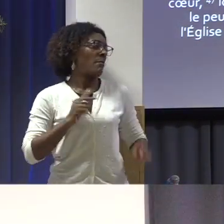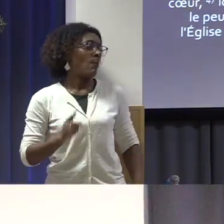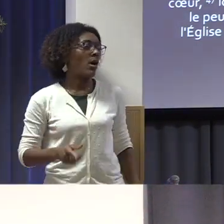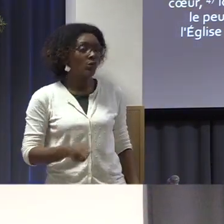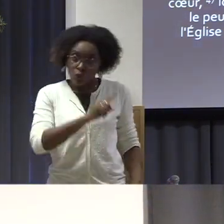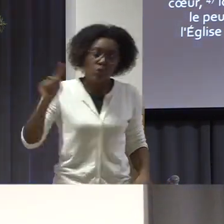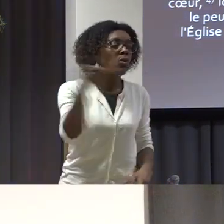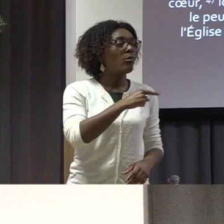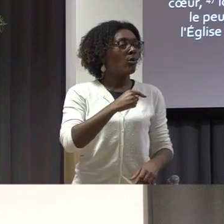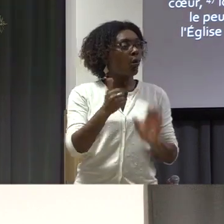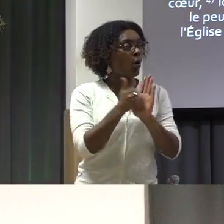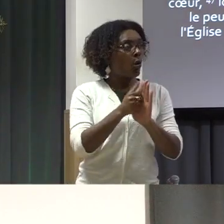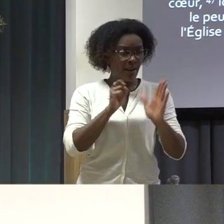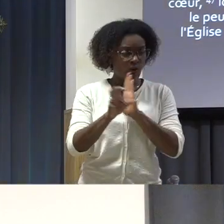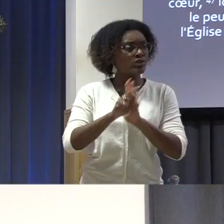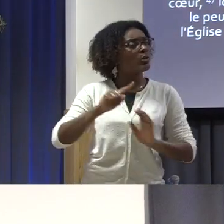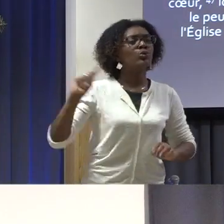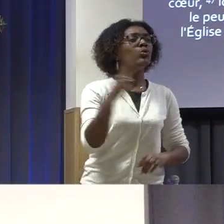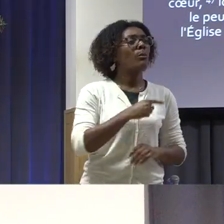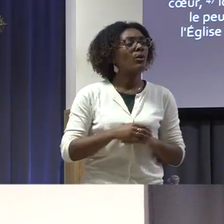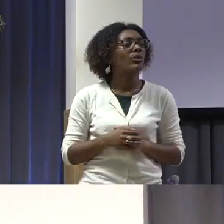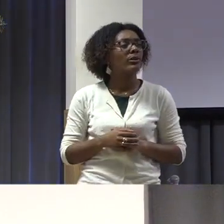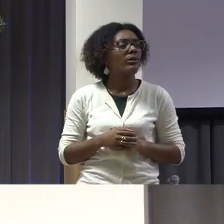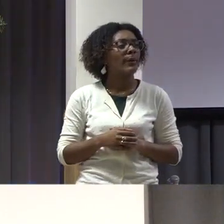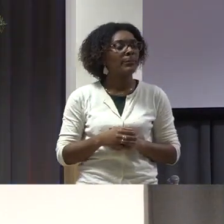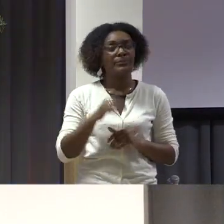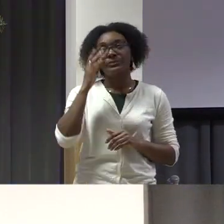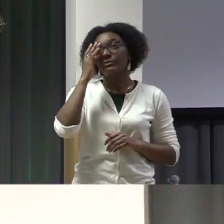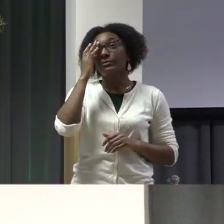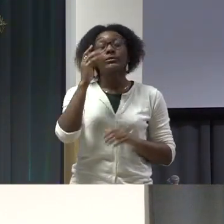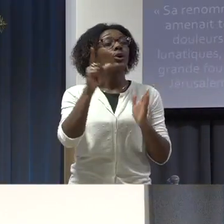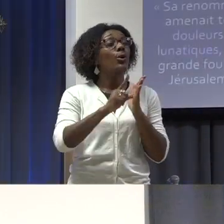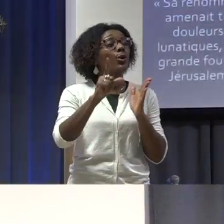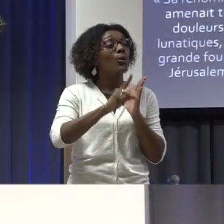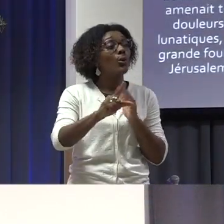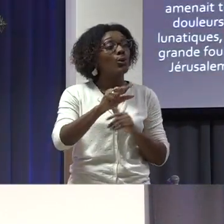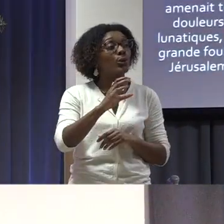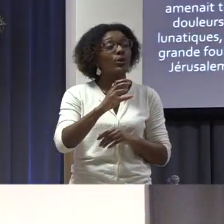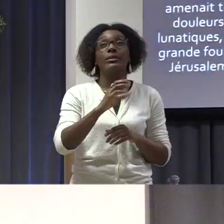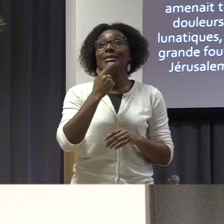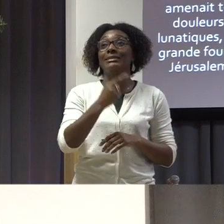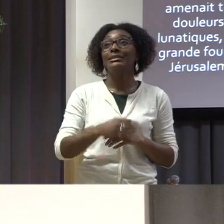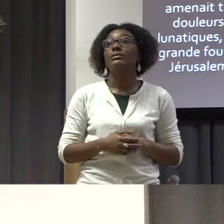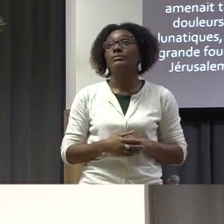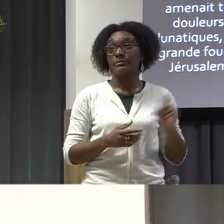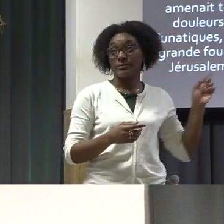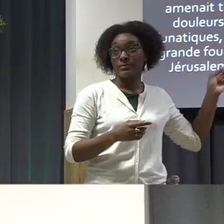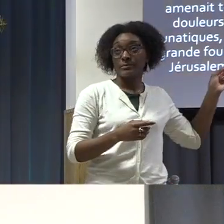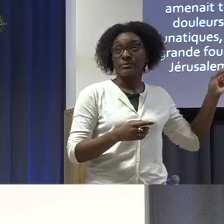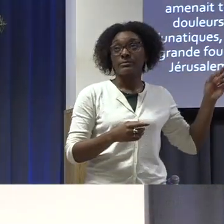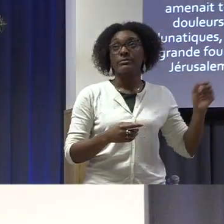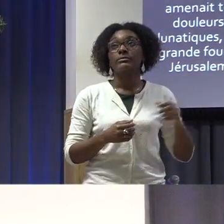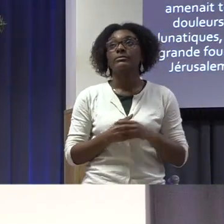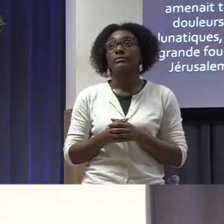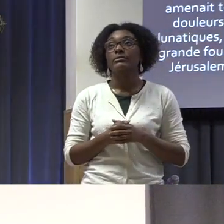chargé de l'évangélisation luc nous dit lorsque le saigner telma l'onction était sur le seigneur